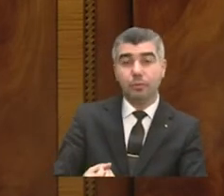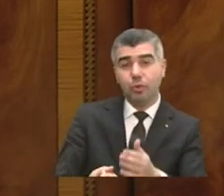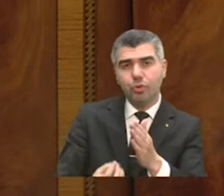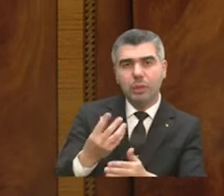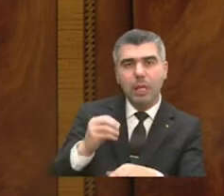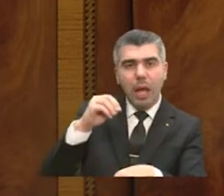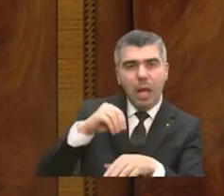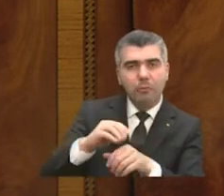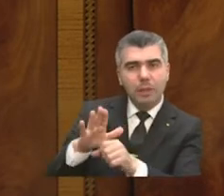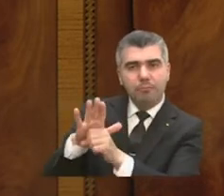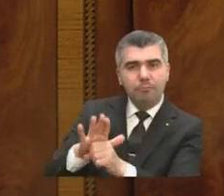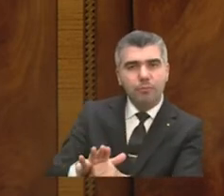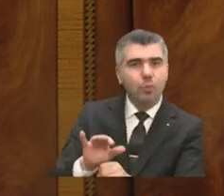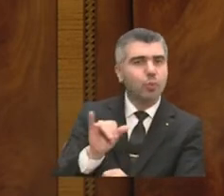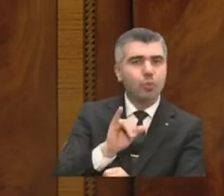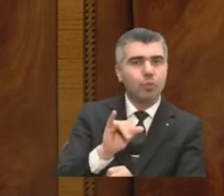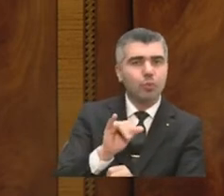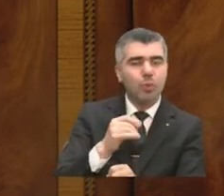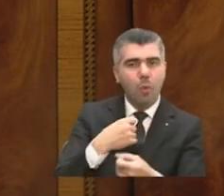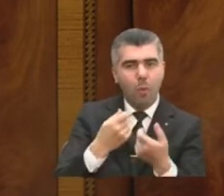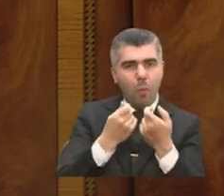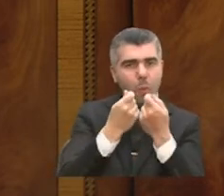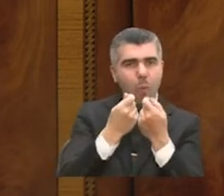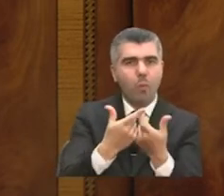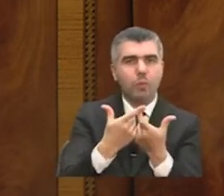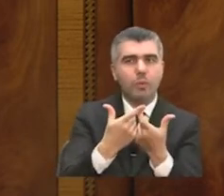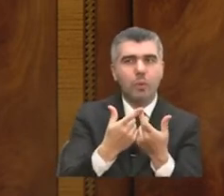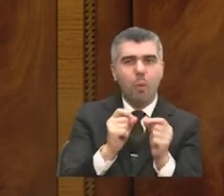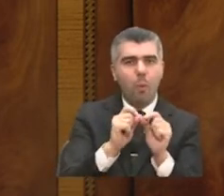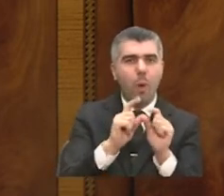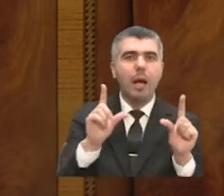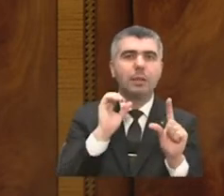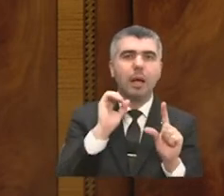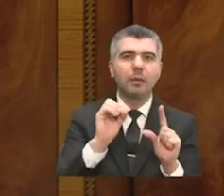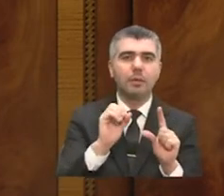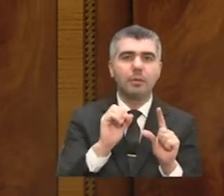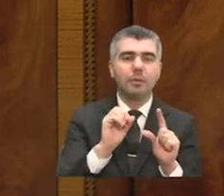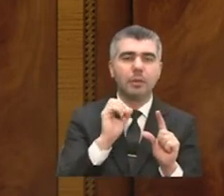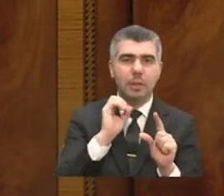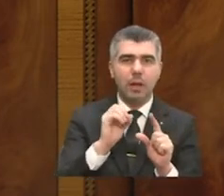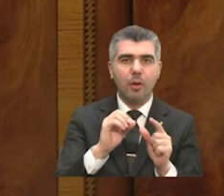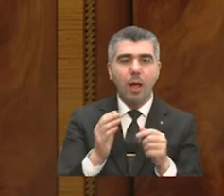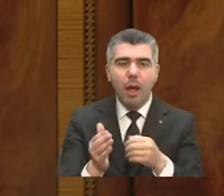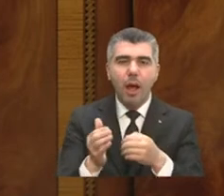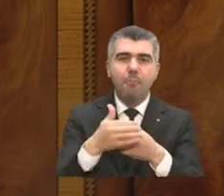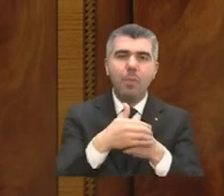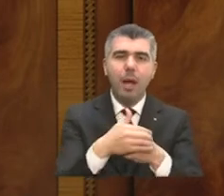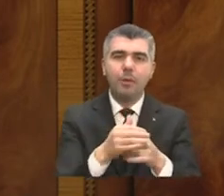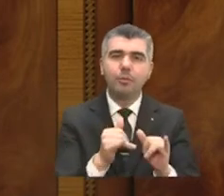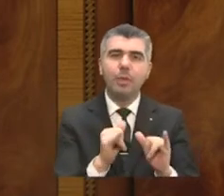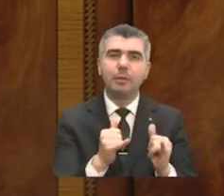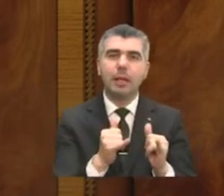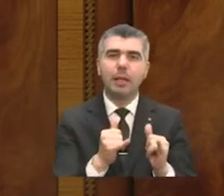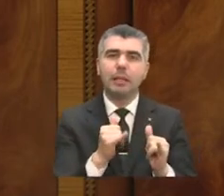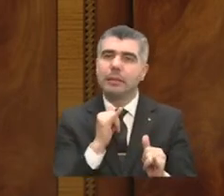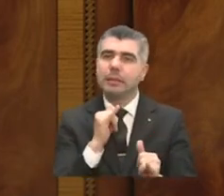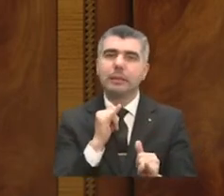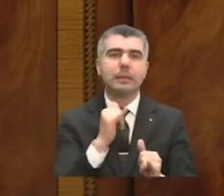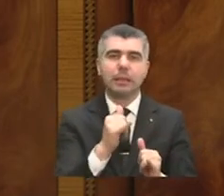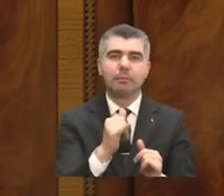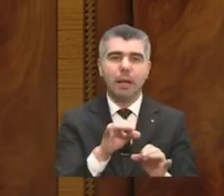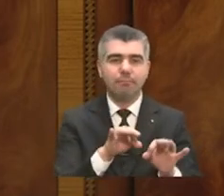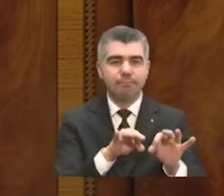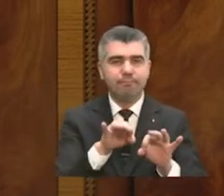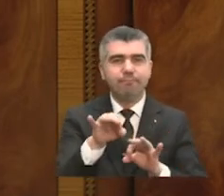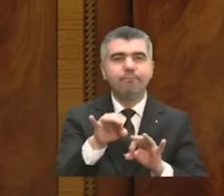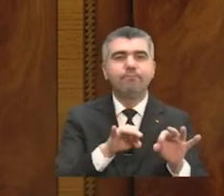que cette provocation, encore aujourd'hui, bien sûr, les choses sont claires, ceux qui sont qui